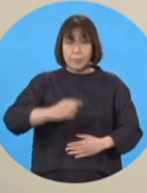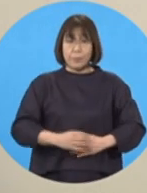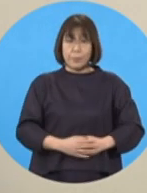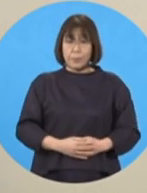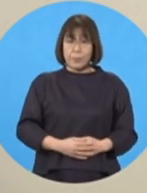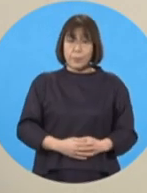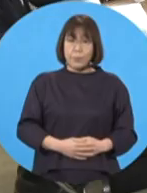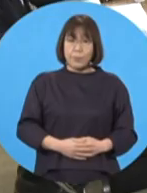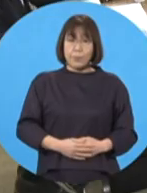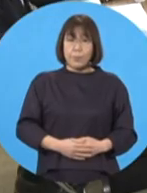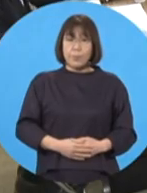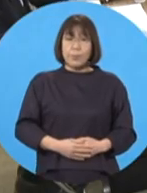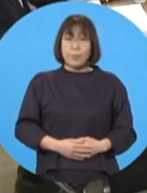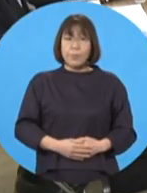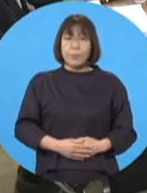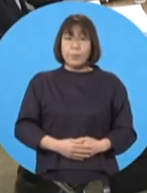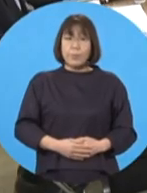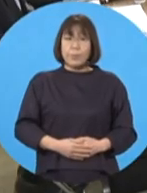っています。